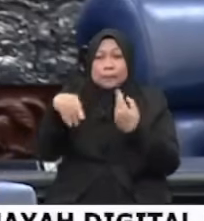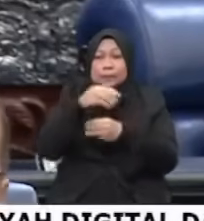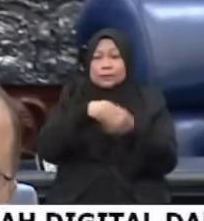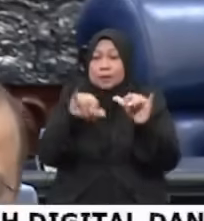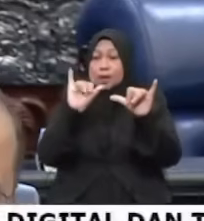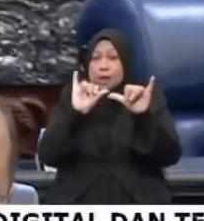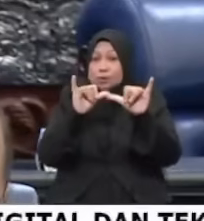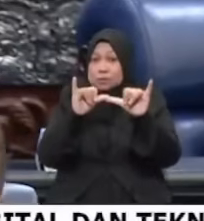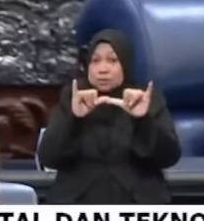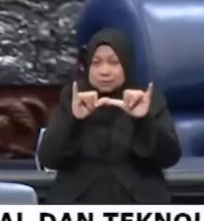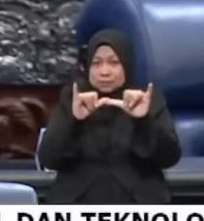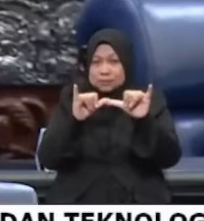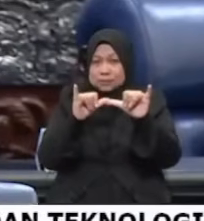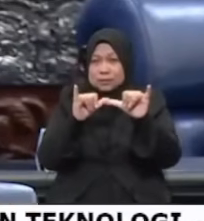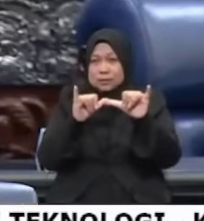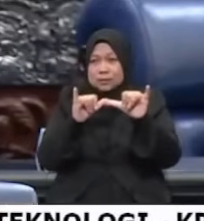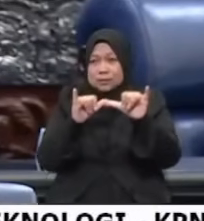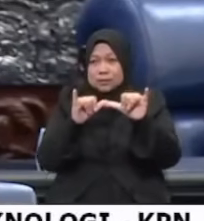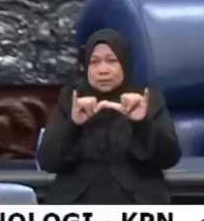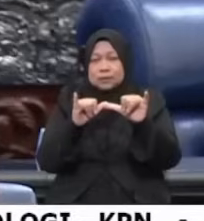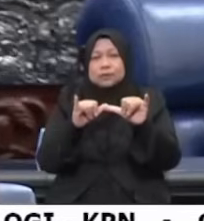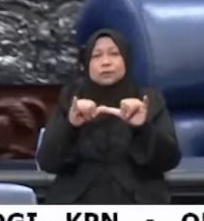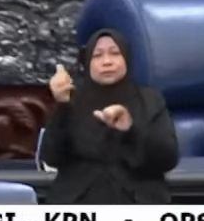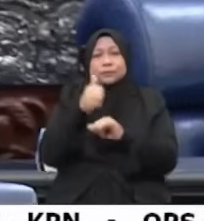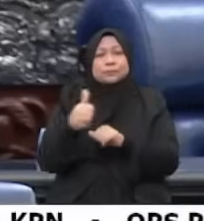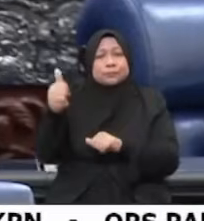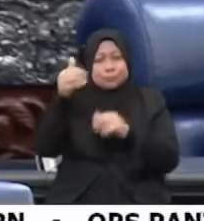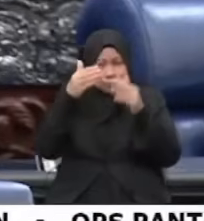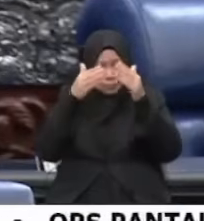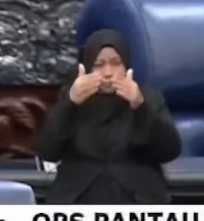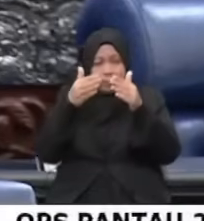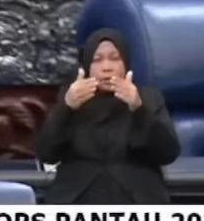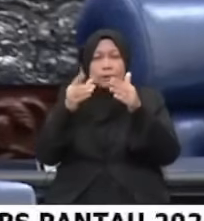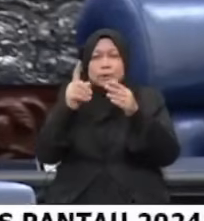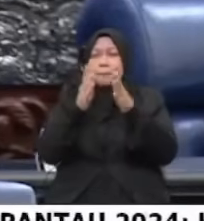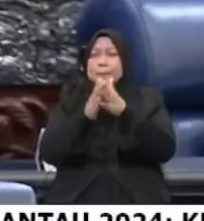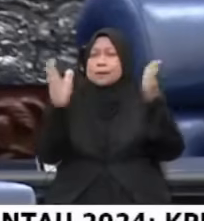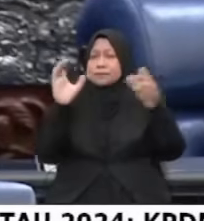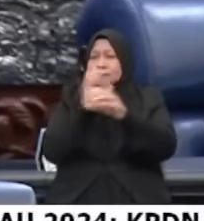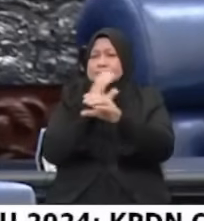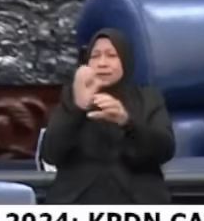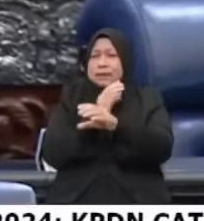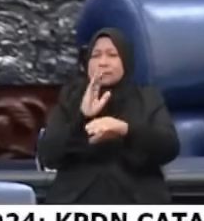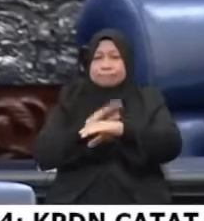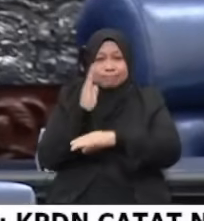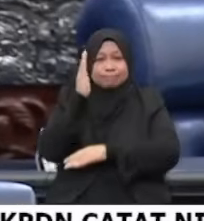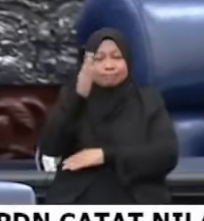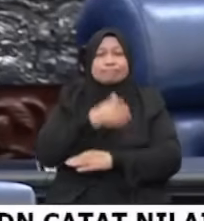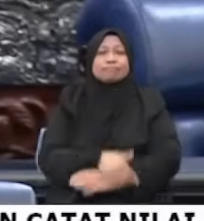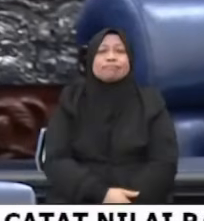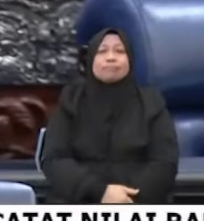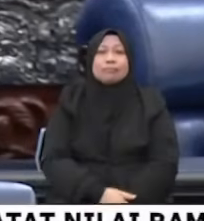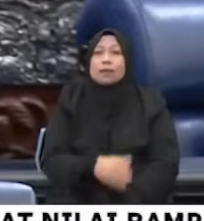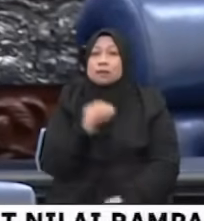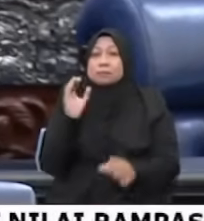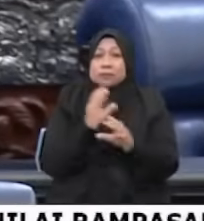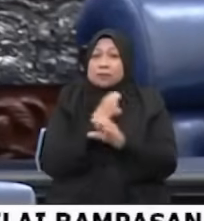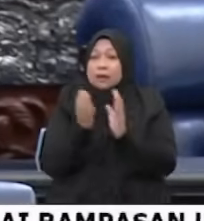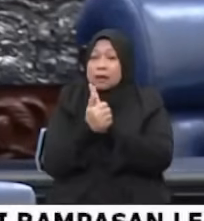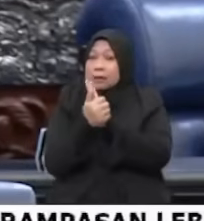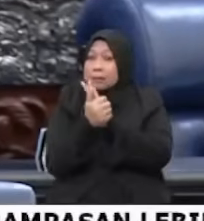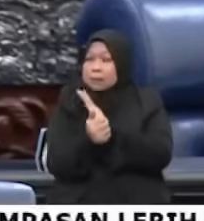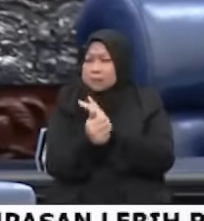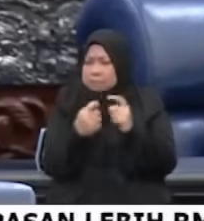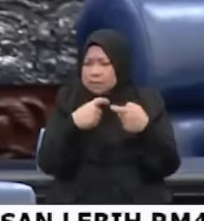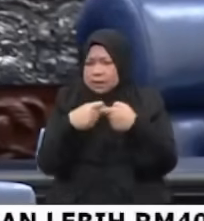kejuteraan This is our Major concern and one the biggest challenge for the future dengan izin taleng untuk bidang ini